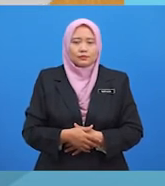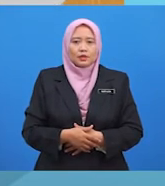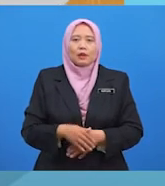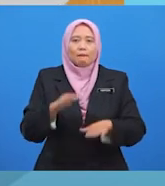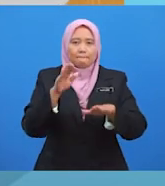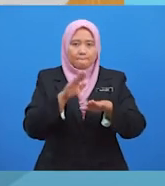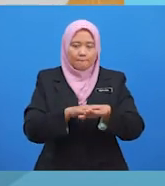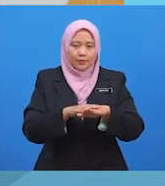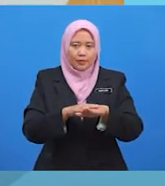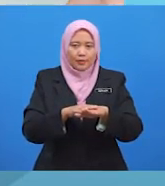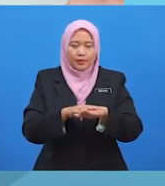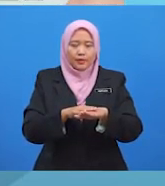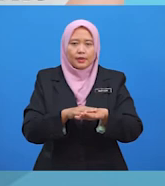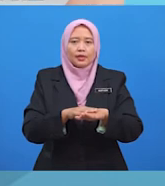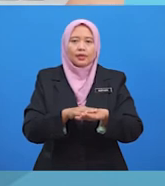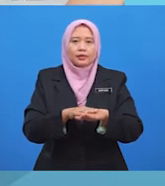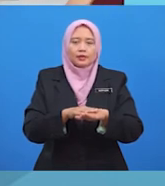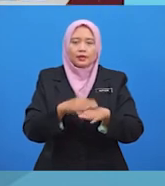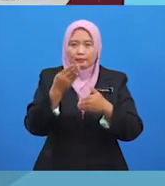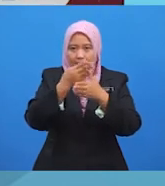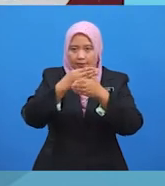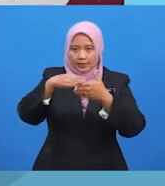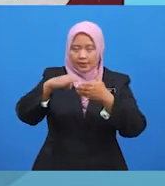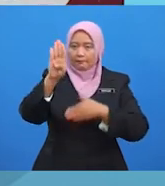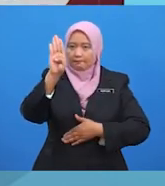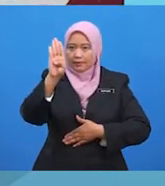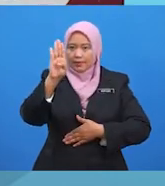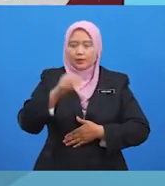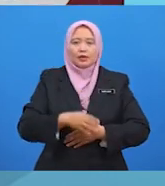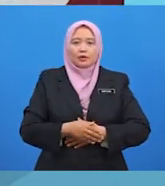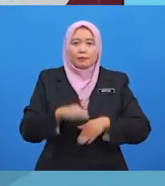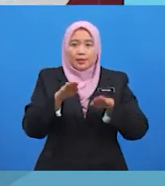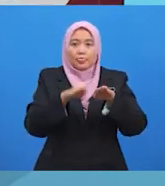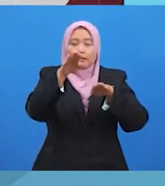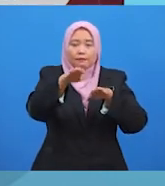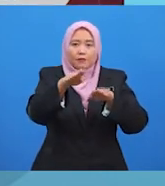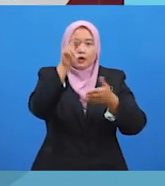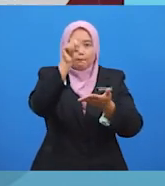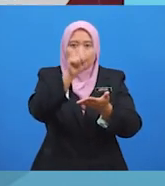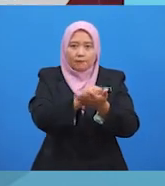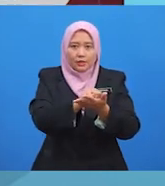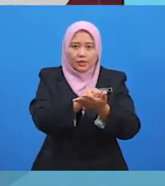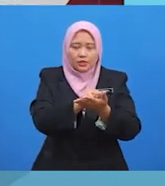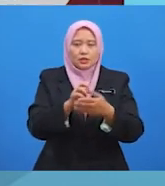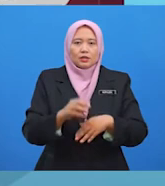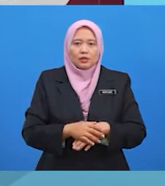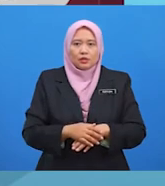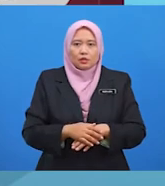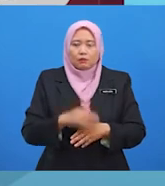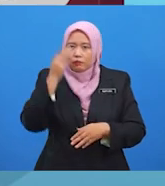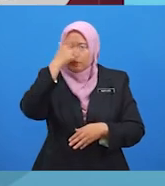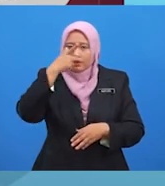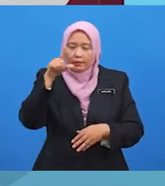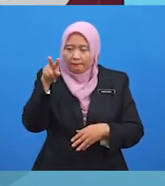Pada bahagian B pula, letakkan tapak badge dan pastikan permukaan yang mempunyai